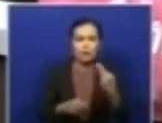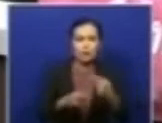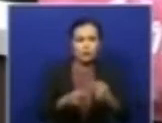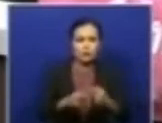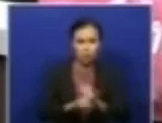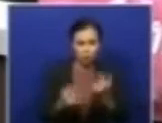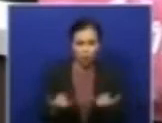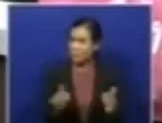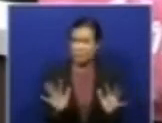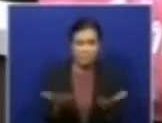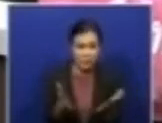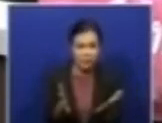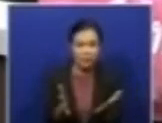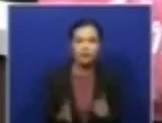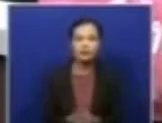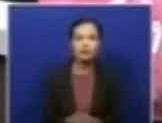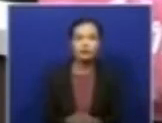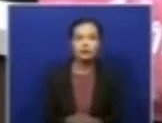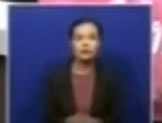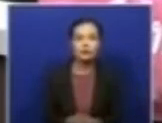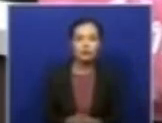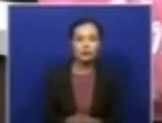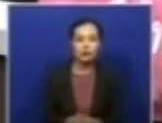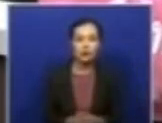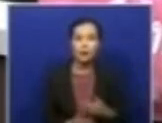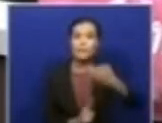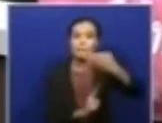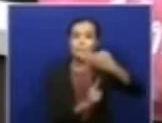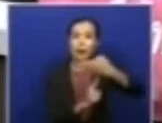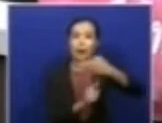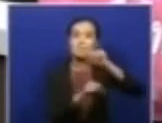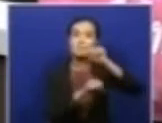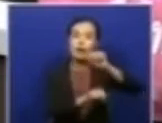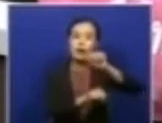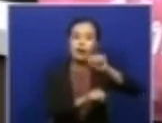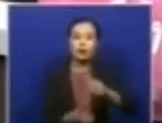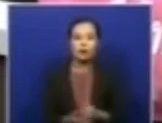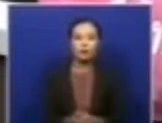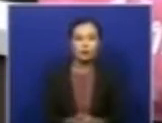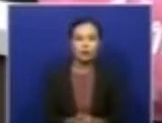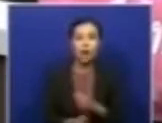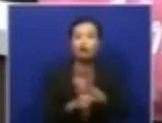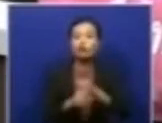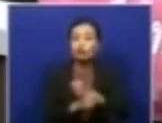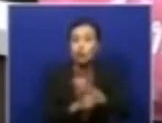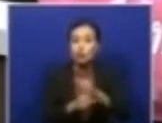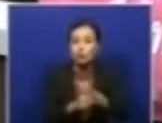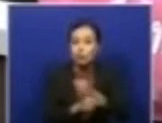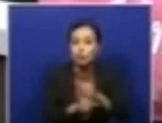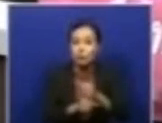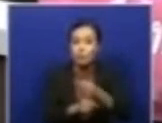ท่านประธานอยู่เฉยถ้าเอาป้ายไปปัดแม่โรงนมพระราชโรงนมประช